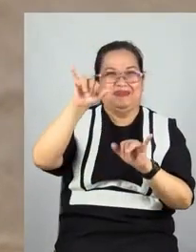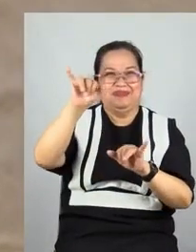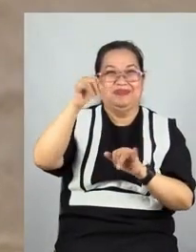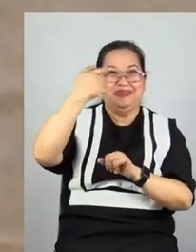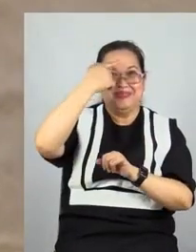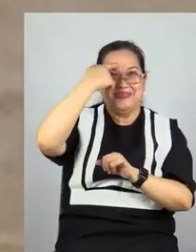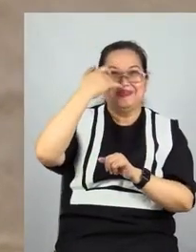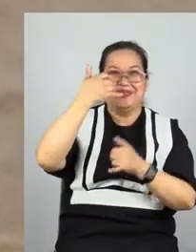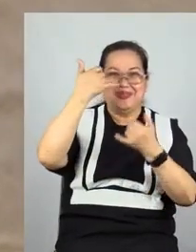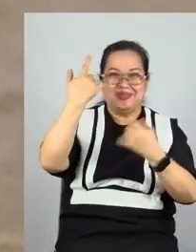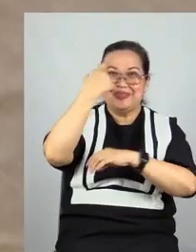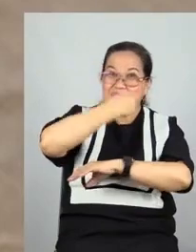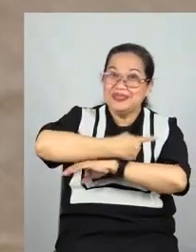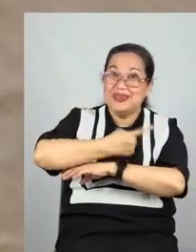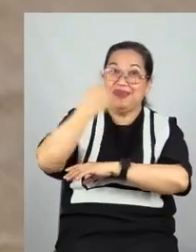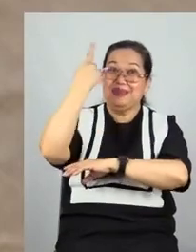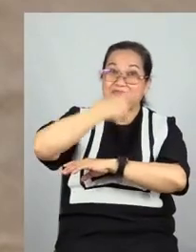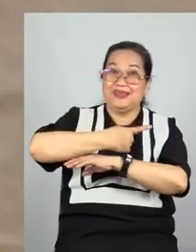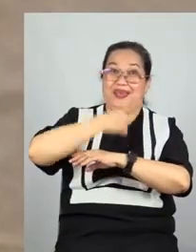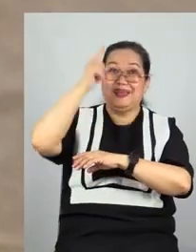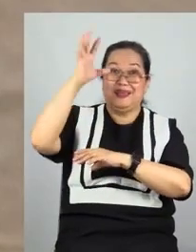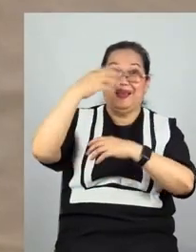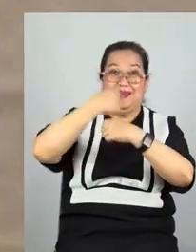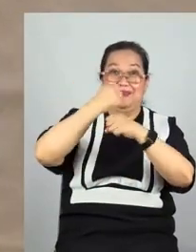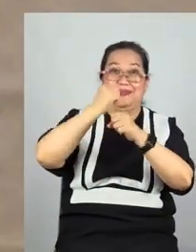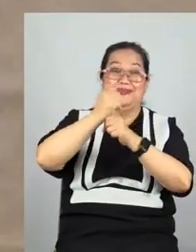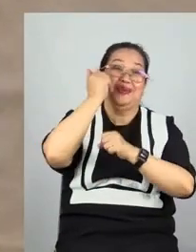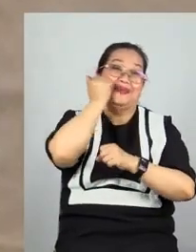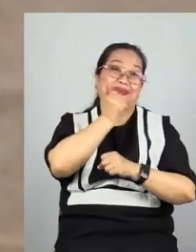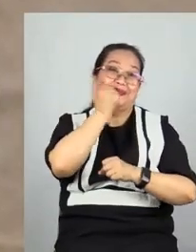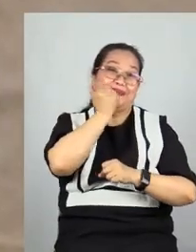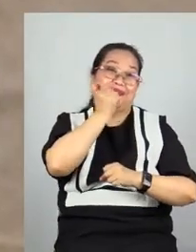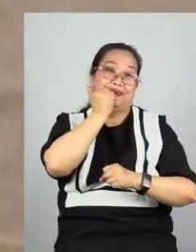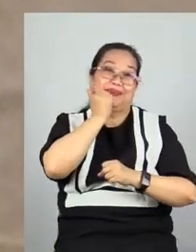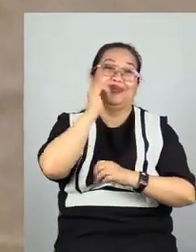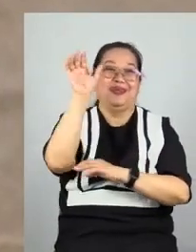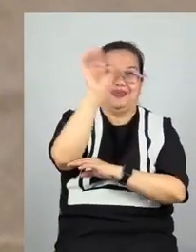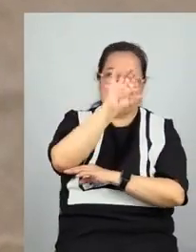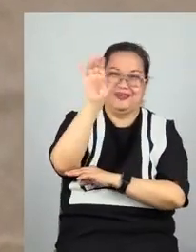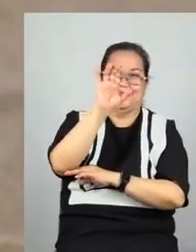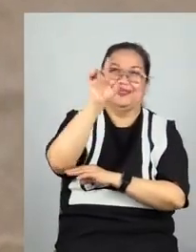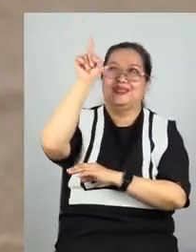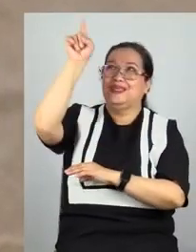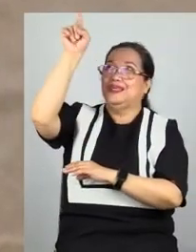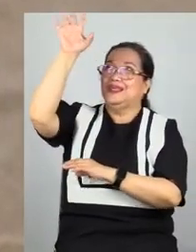Sapagkat sa araw-araw na ginawa ng Diyos, yung Kanyang pagpapakumbaba